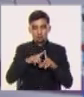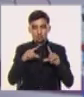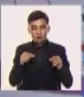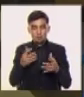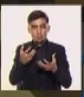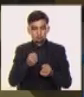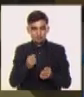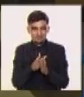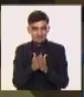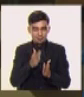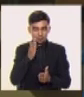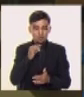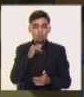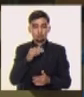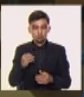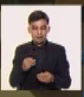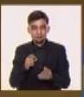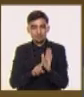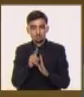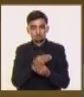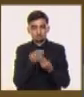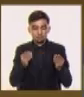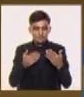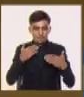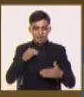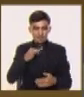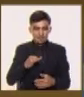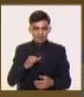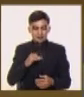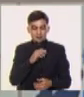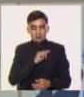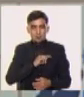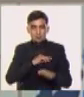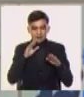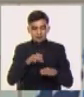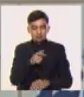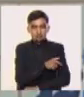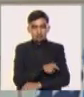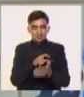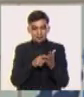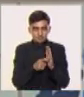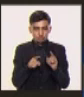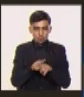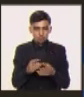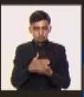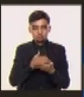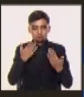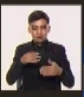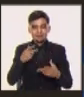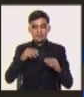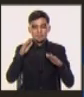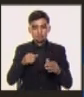получат учебники. Их уже начали раздавать, разъяснили чиновники и процедуру отбора в дежурные классы, где смогут обучаться